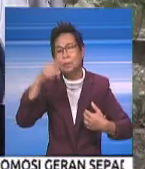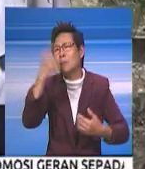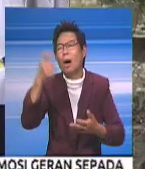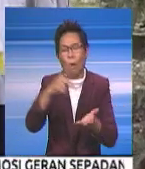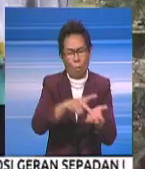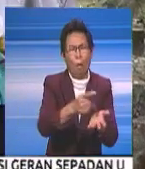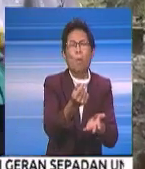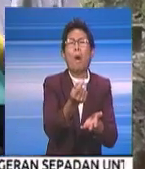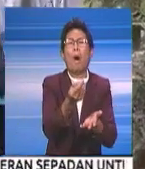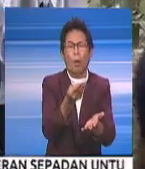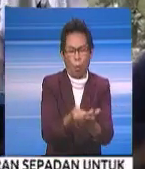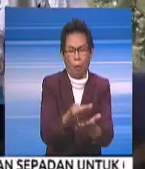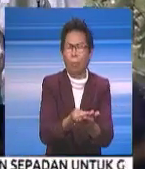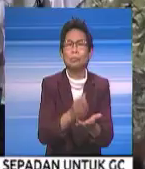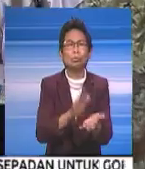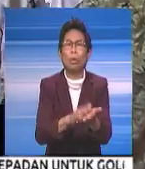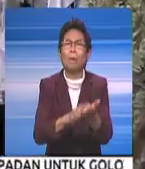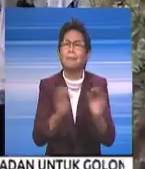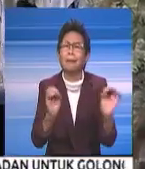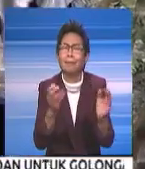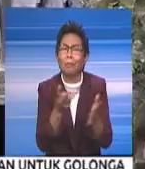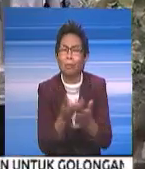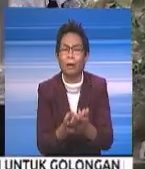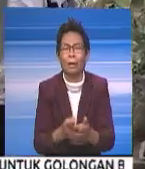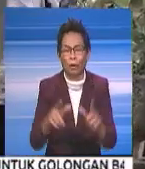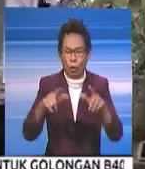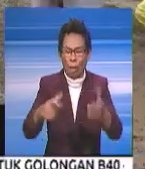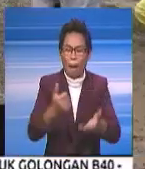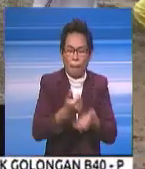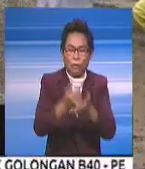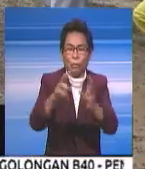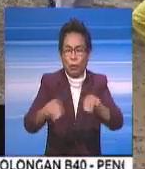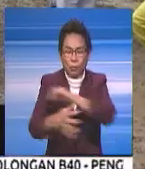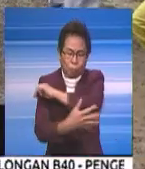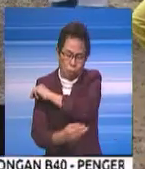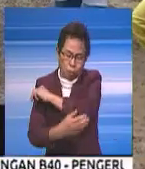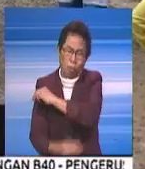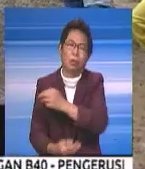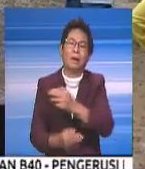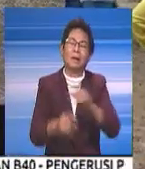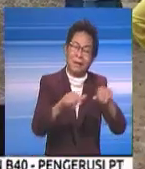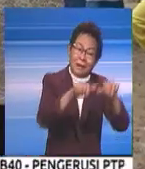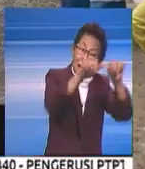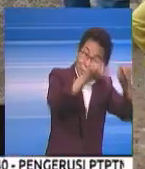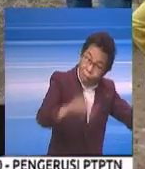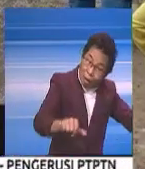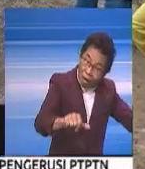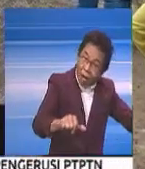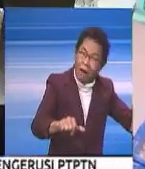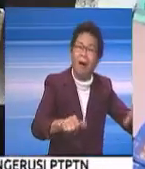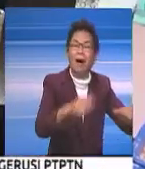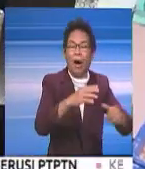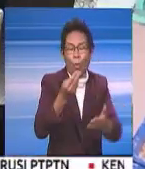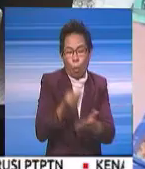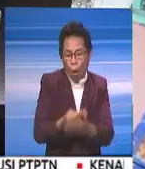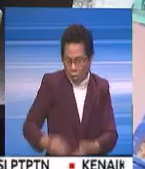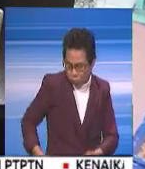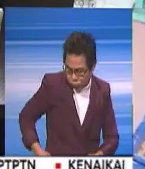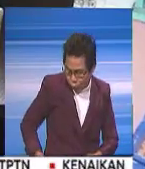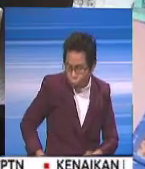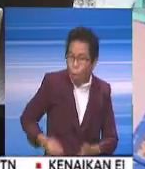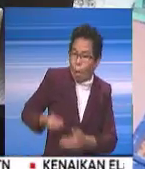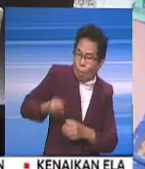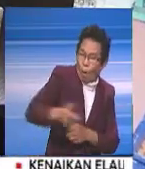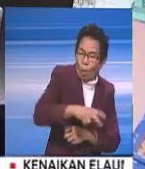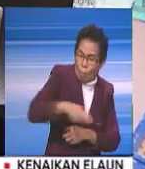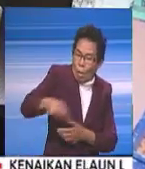tolong. Skuad ini membantu pelajar miskin yang memberi kemudahan tempat tinggal di asrama atau wang saku bagi yang berulang alik ke